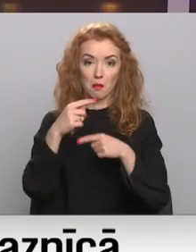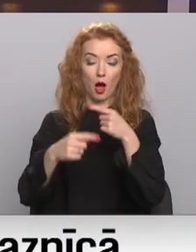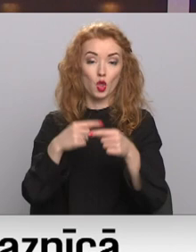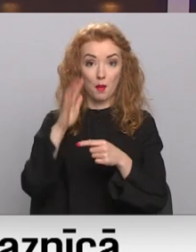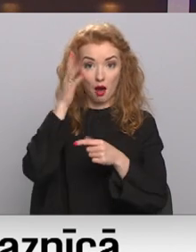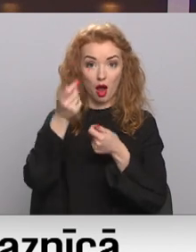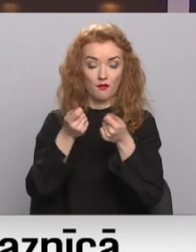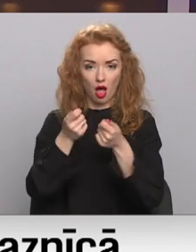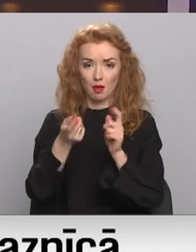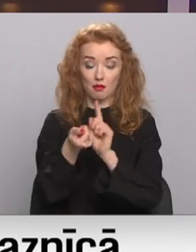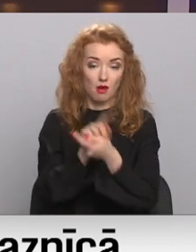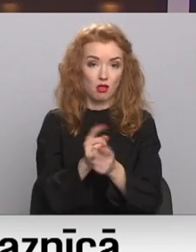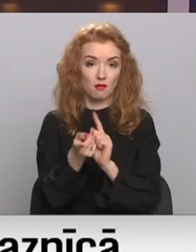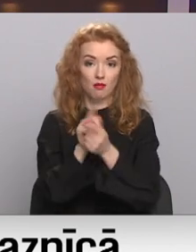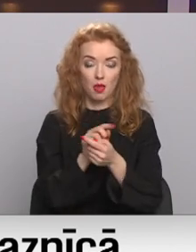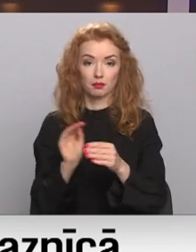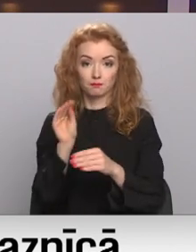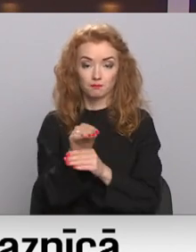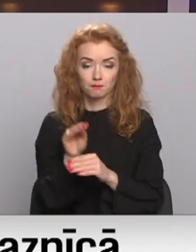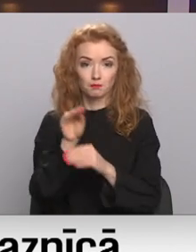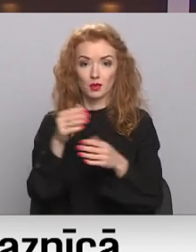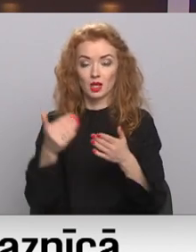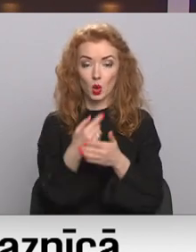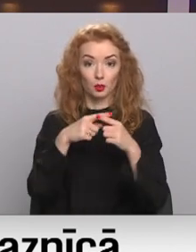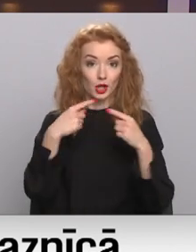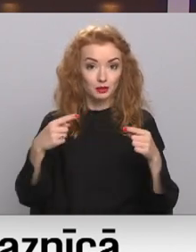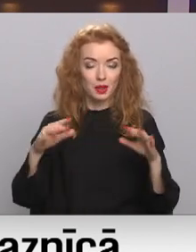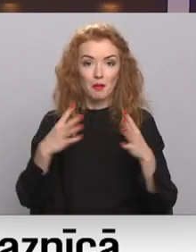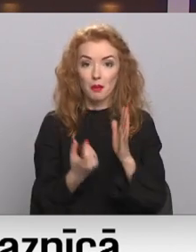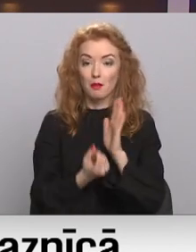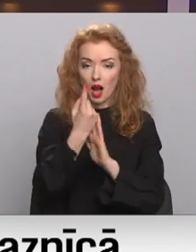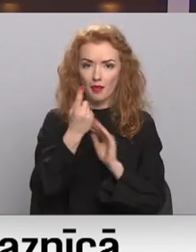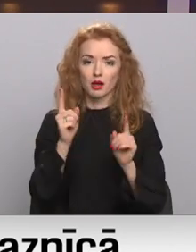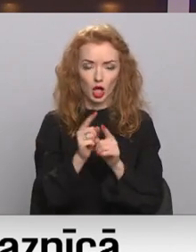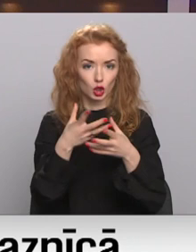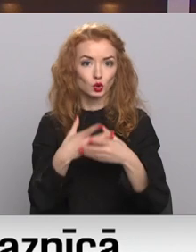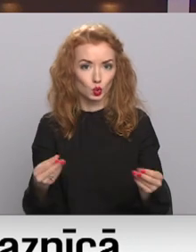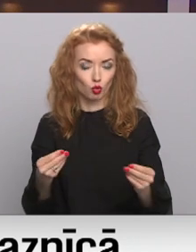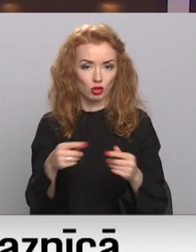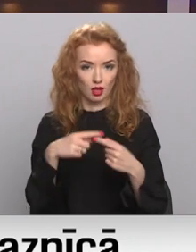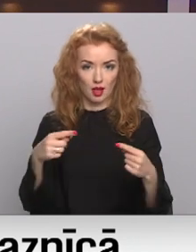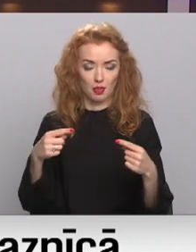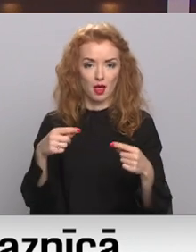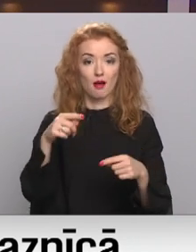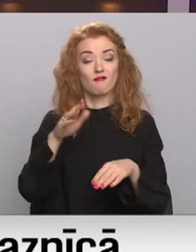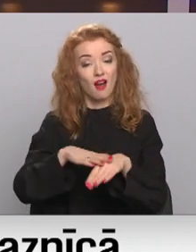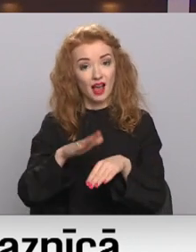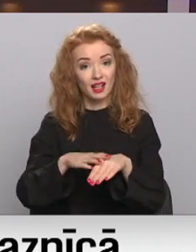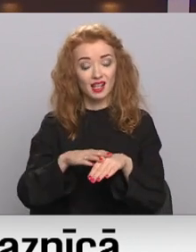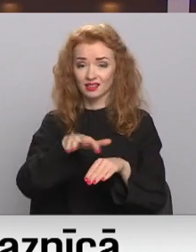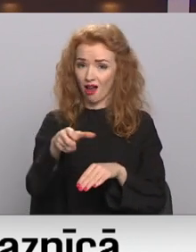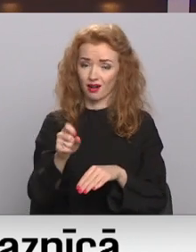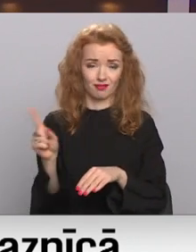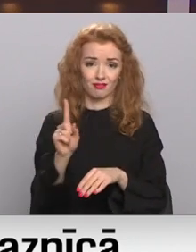pārvalde, nemitīgi mainās. Tam tiek pievienoti jauni priekšmeti, bet tajā parādās arī zudušas lietas. Nereti vainīgi ir nevis zagļi, bet